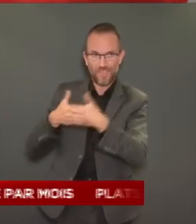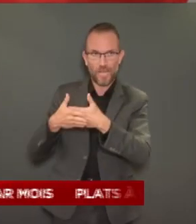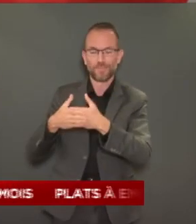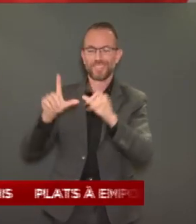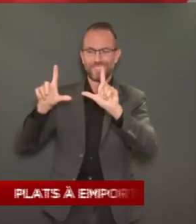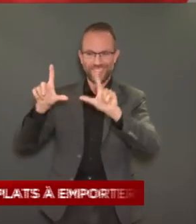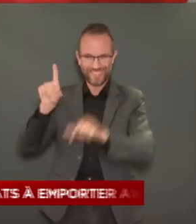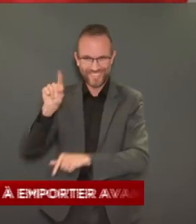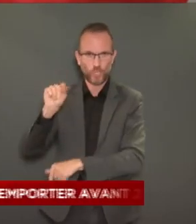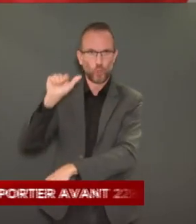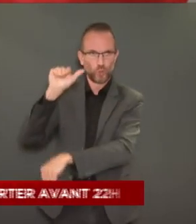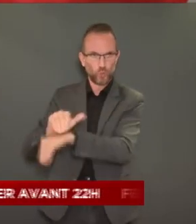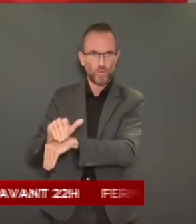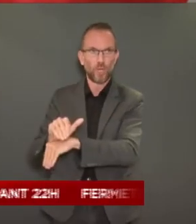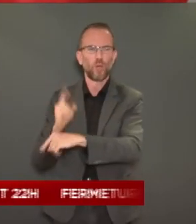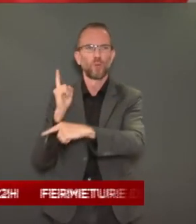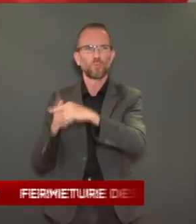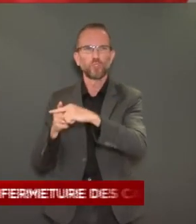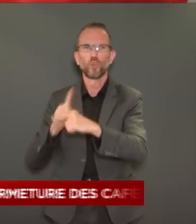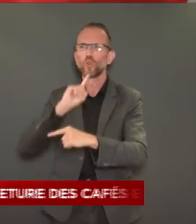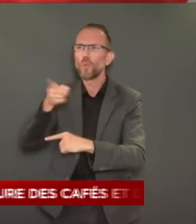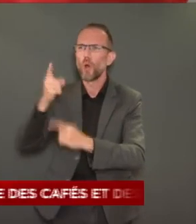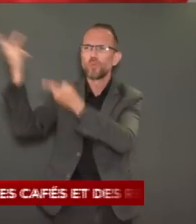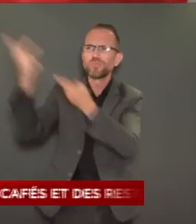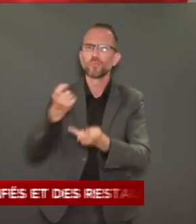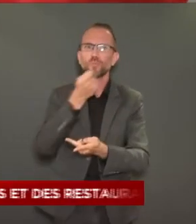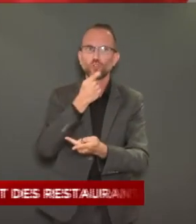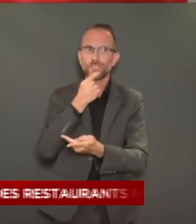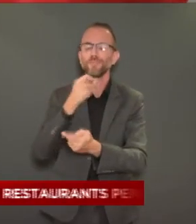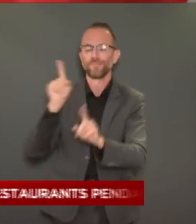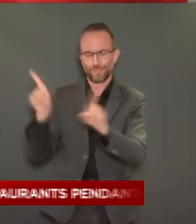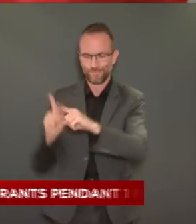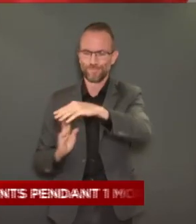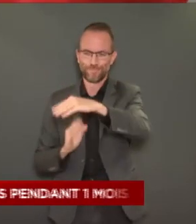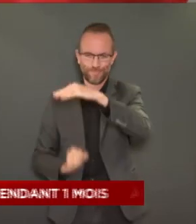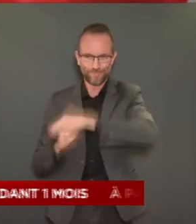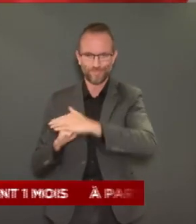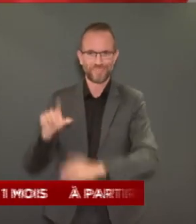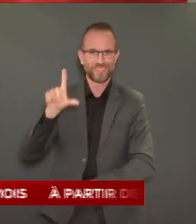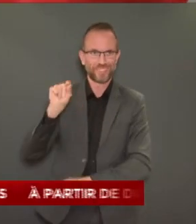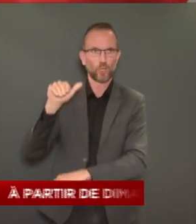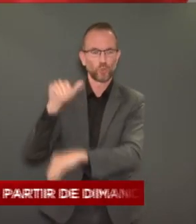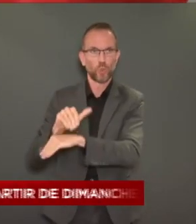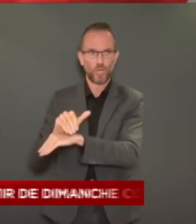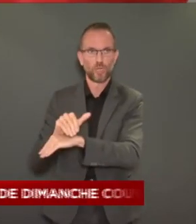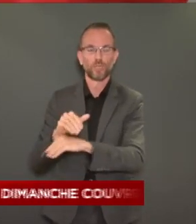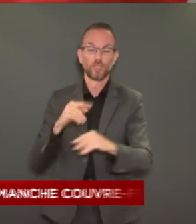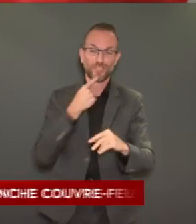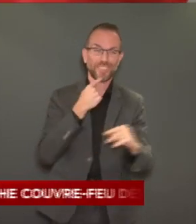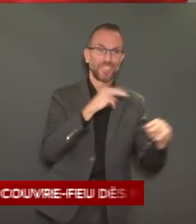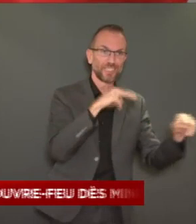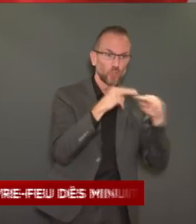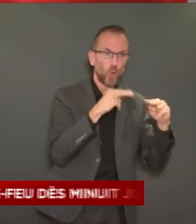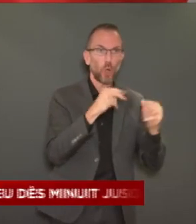emportés. Et hélas, les restaurants et les cafés sont fermés. Mais évaluation après 2 semaines.